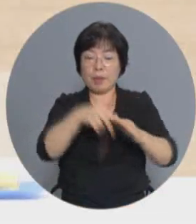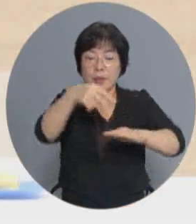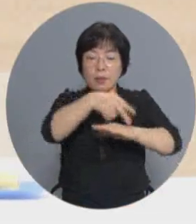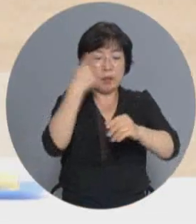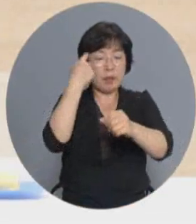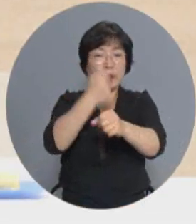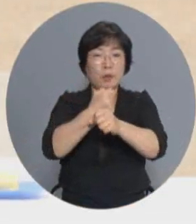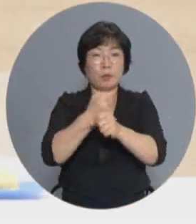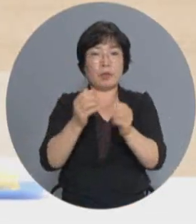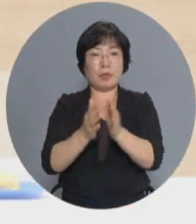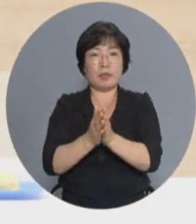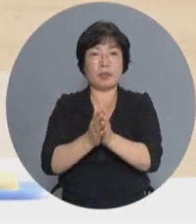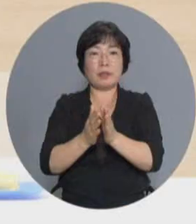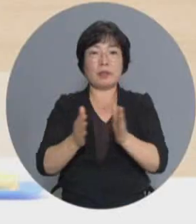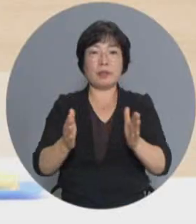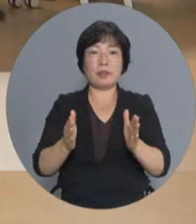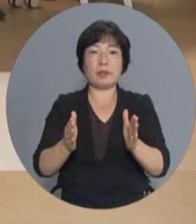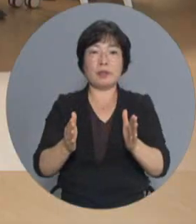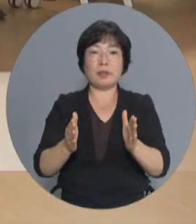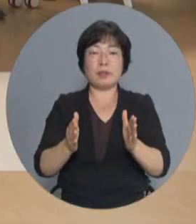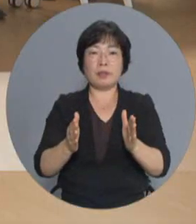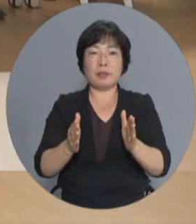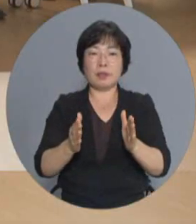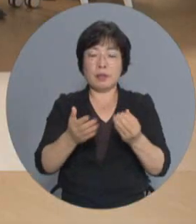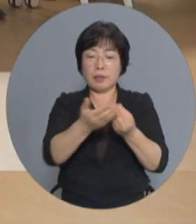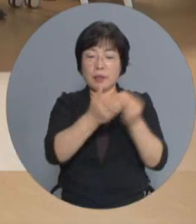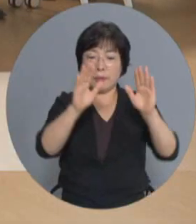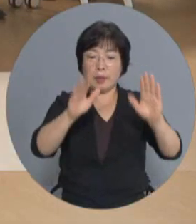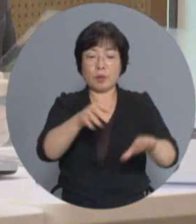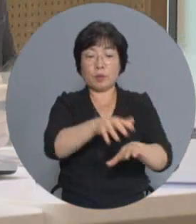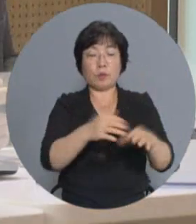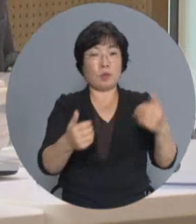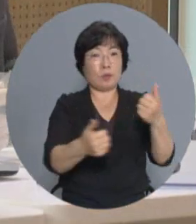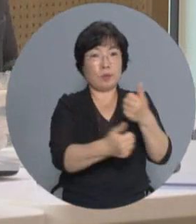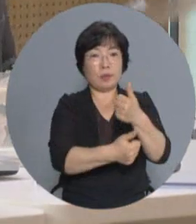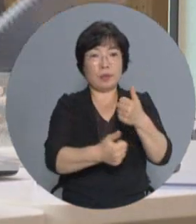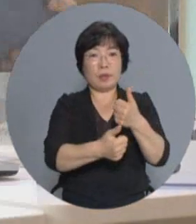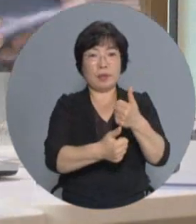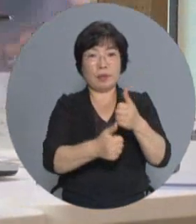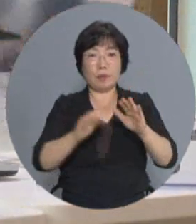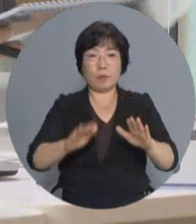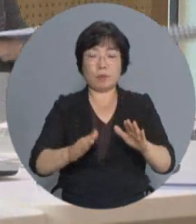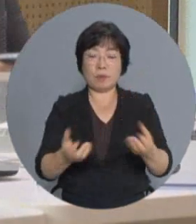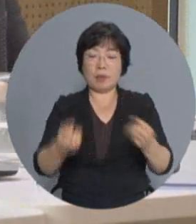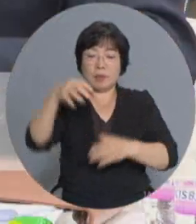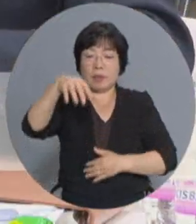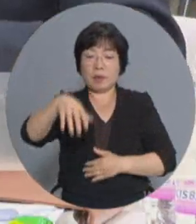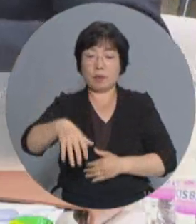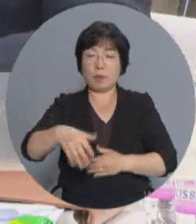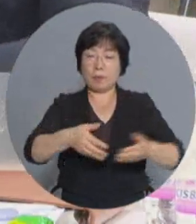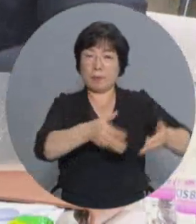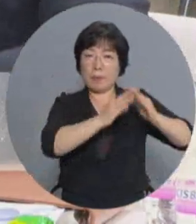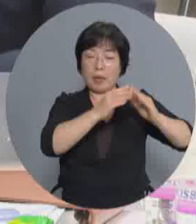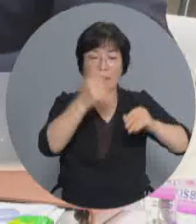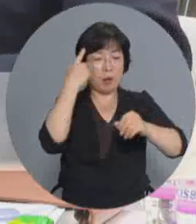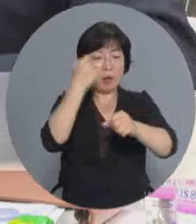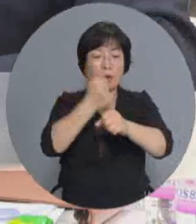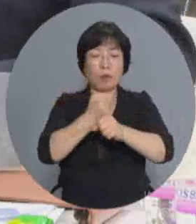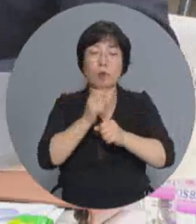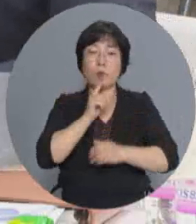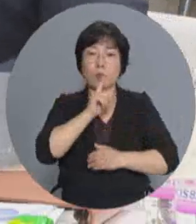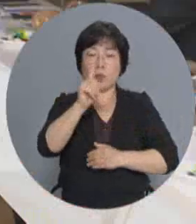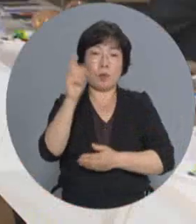용역이 시작됐습니다 섬 박남해 조직위원회는 오늘 주행사장 조성 설계용역 착수